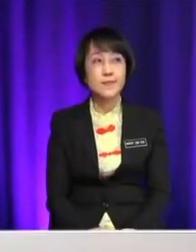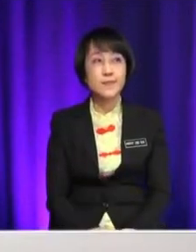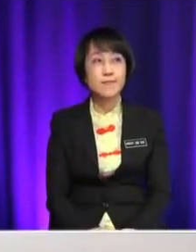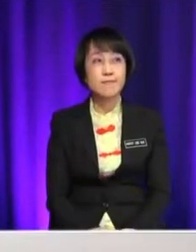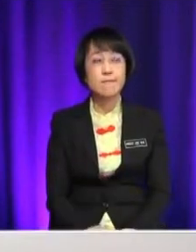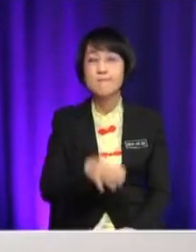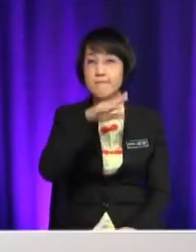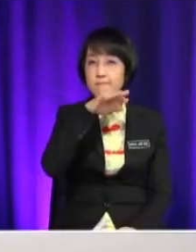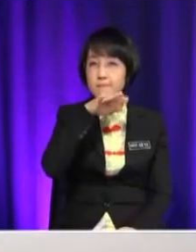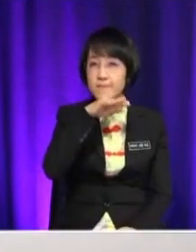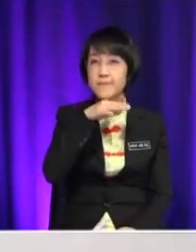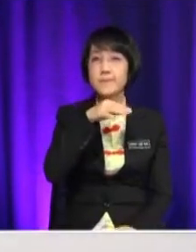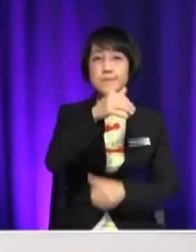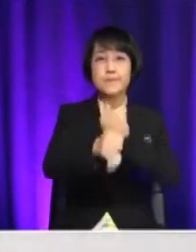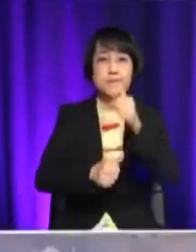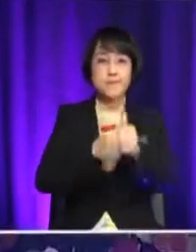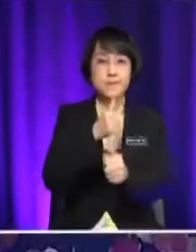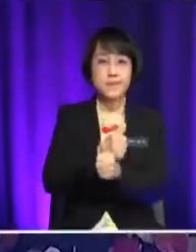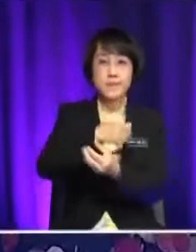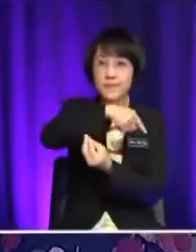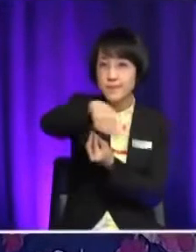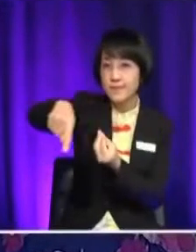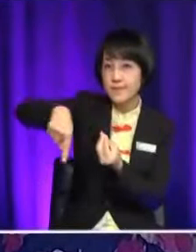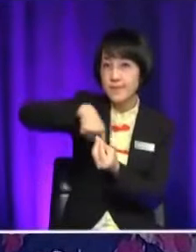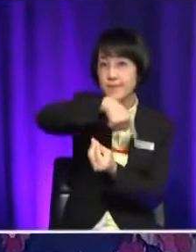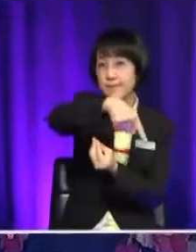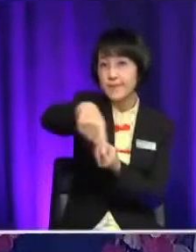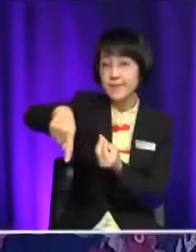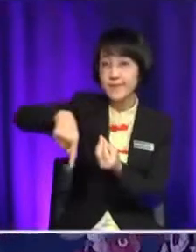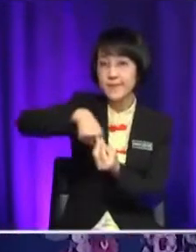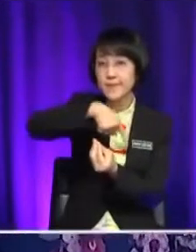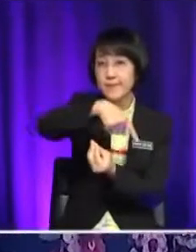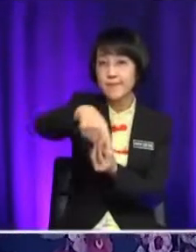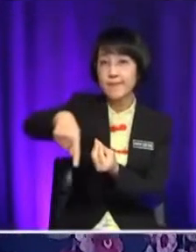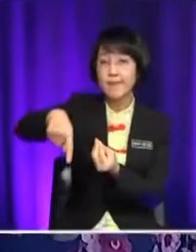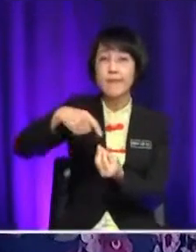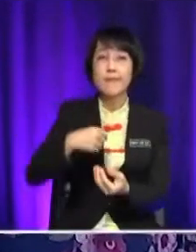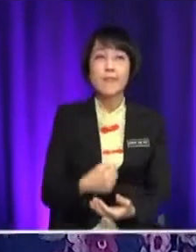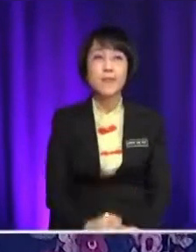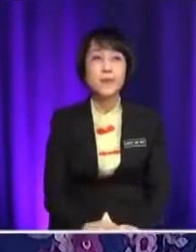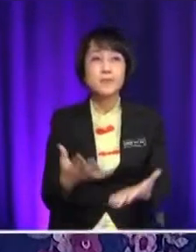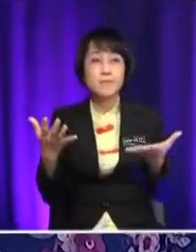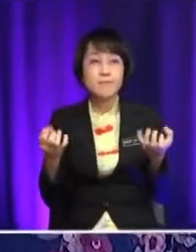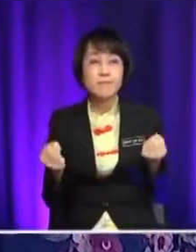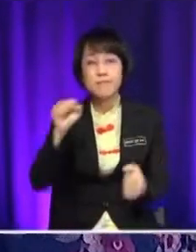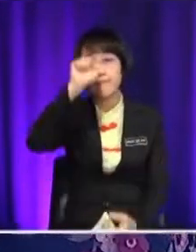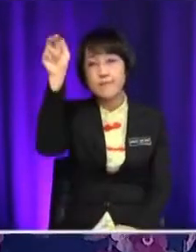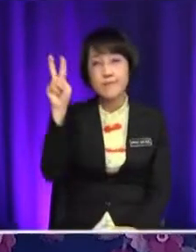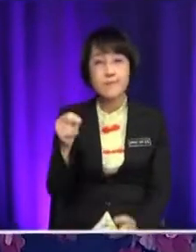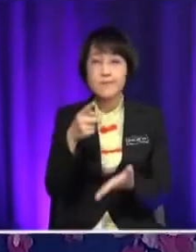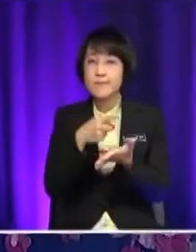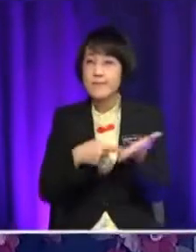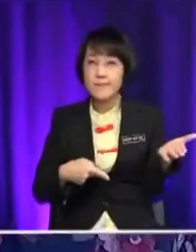Pencemaran alam sekitar. Ya, betul. Tepat sekali pencemaran alam sekitar. Betul lah tu eh. Kehendak soalannya apa agak-agak